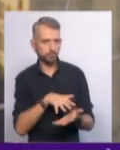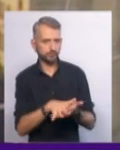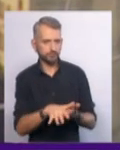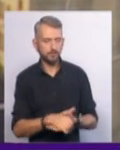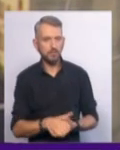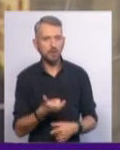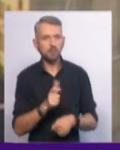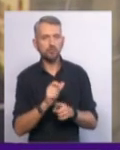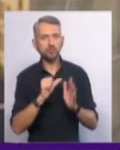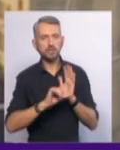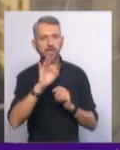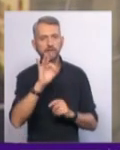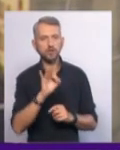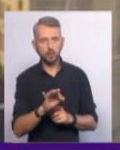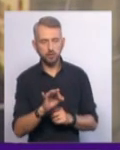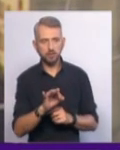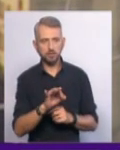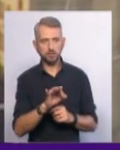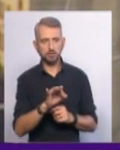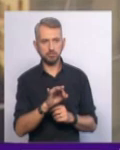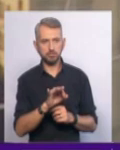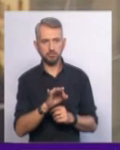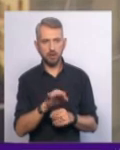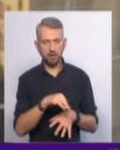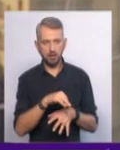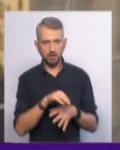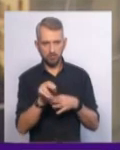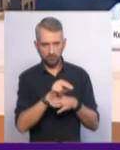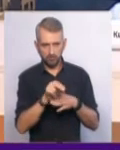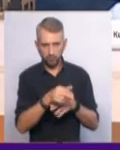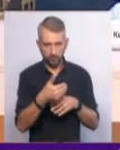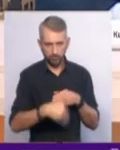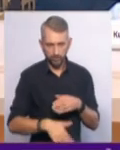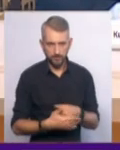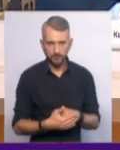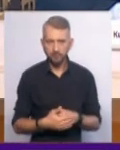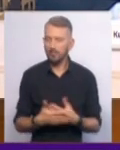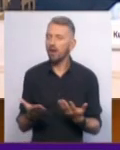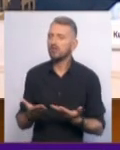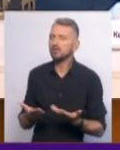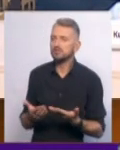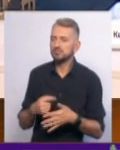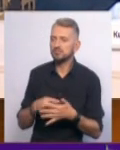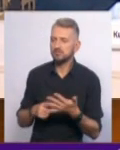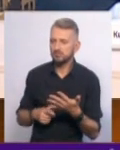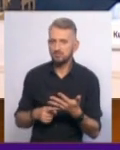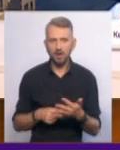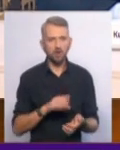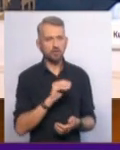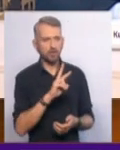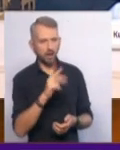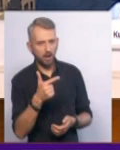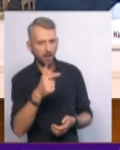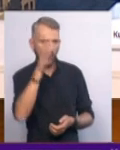Більше 60% вже проведено ремонтних робіт. Що це як за роботи? В ЖКХ, так і в освіті.